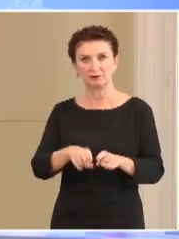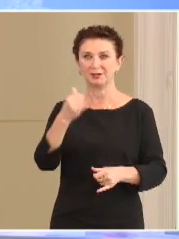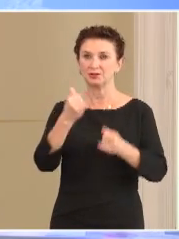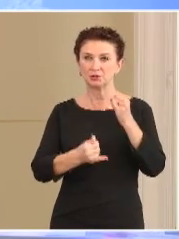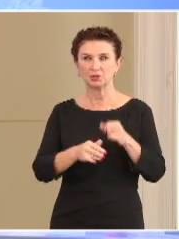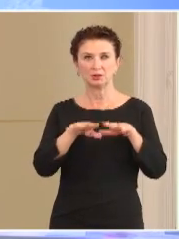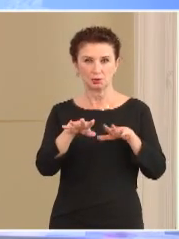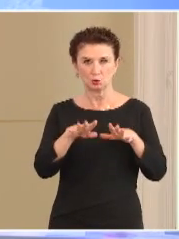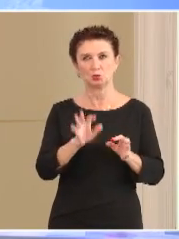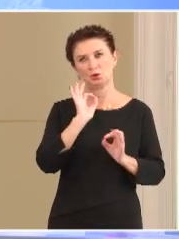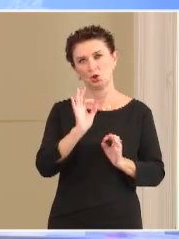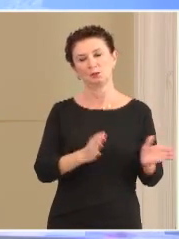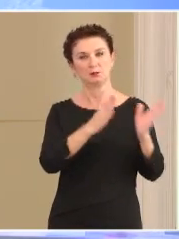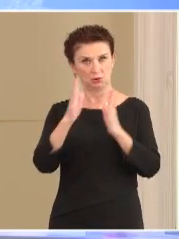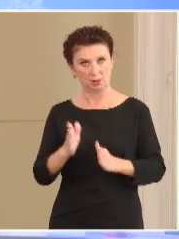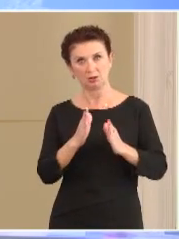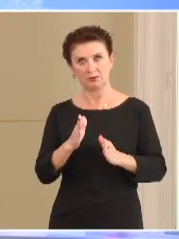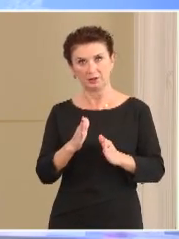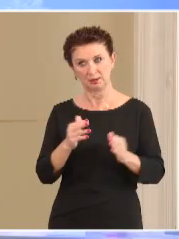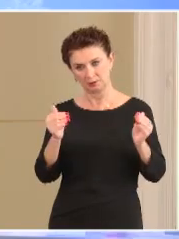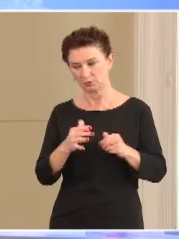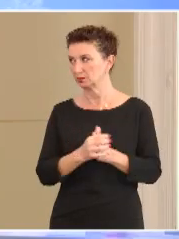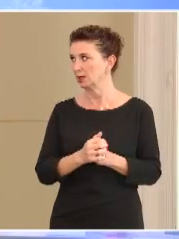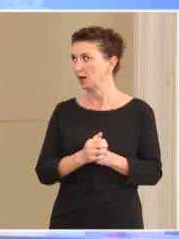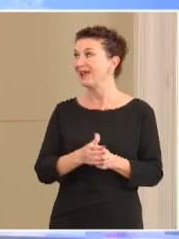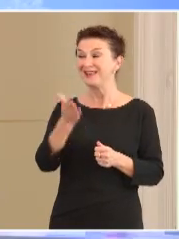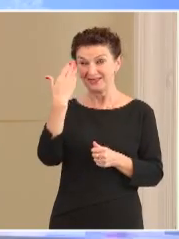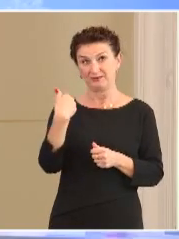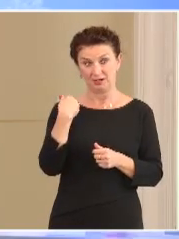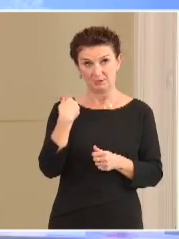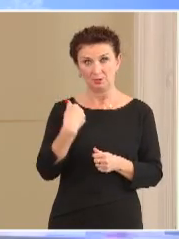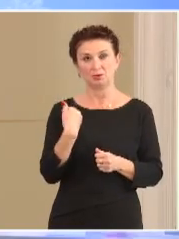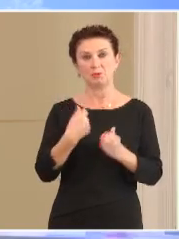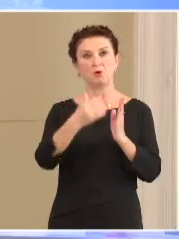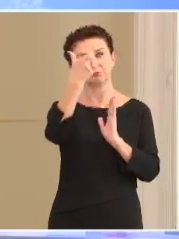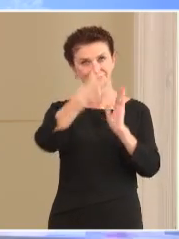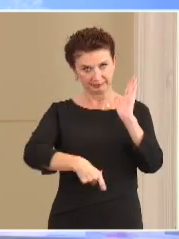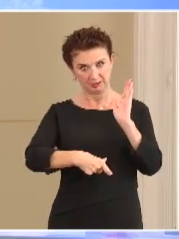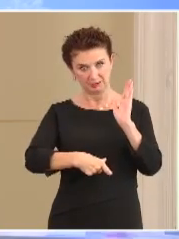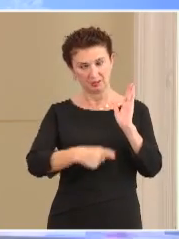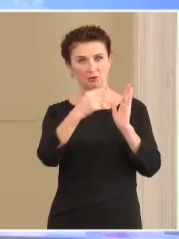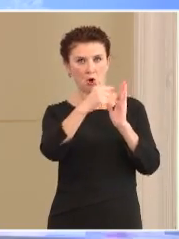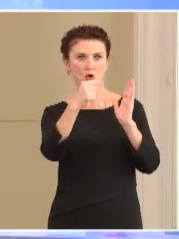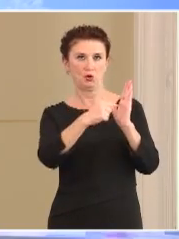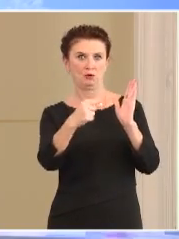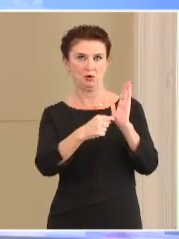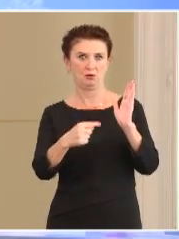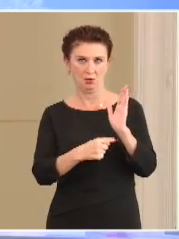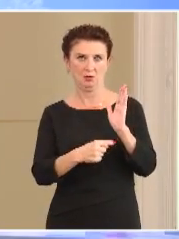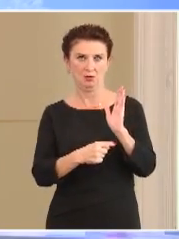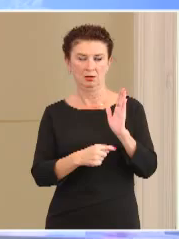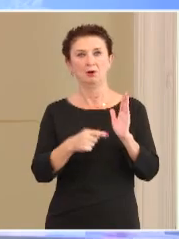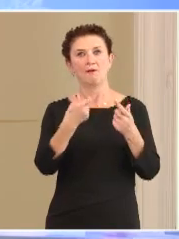facto kolejności. Dotychczas było tak, że była ułożona jedna lista w kolejności ich realizacji. Zadania, które nie były